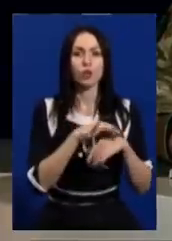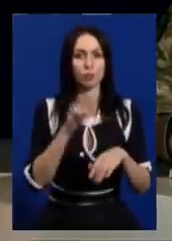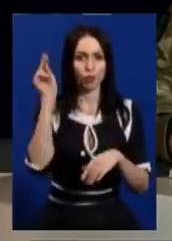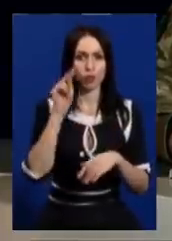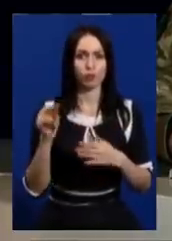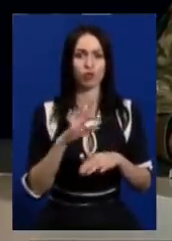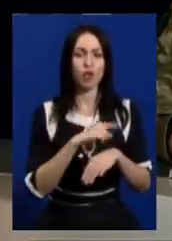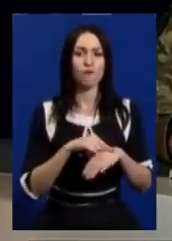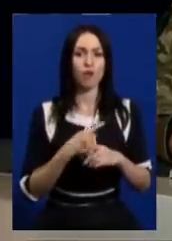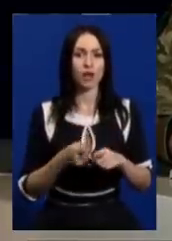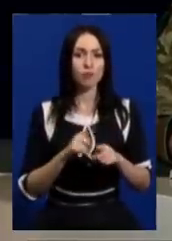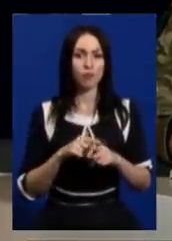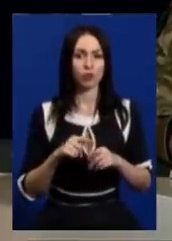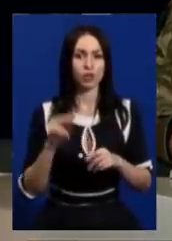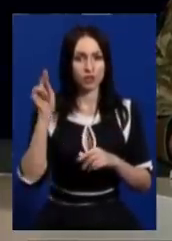зборів?